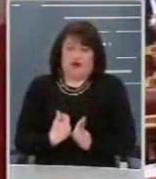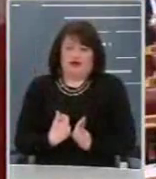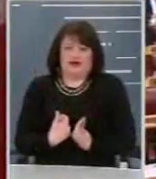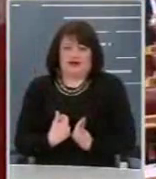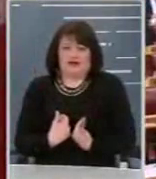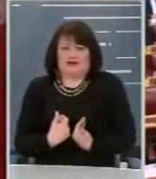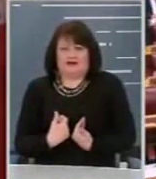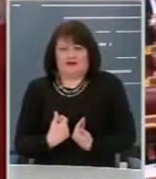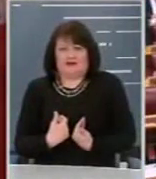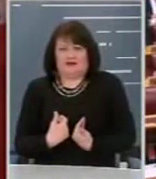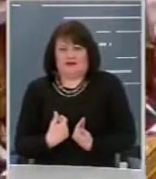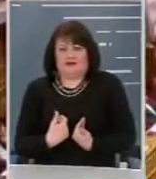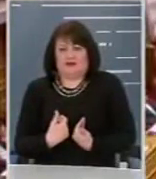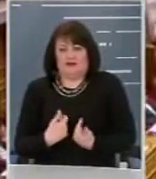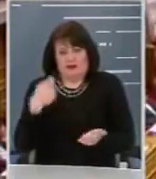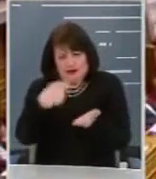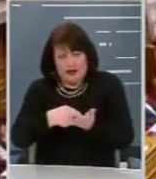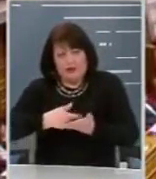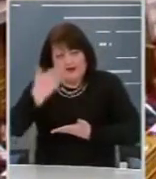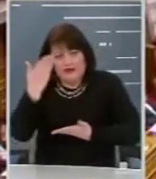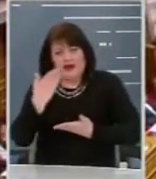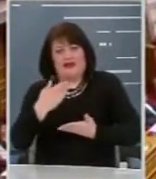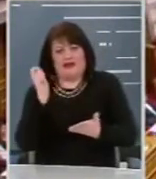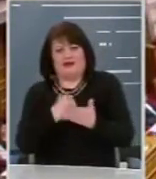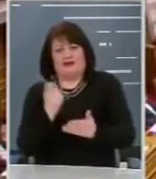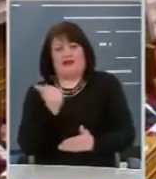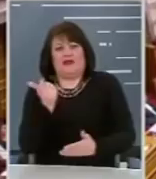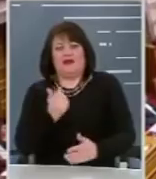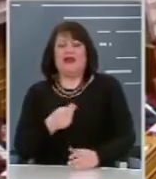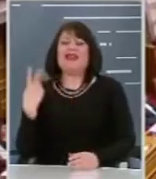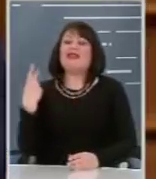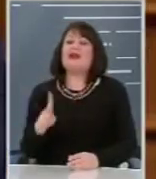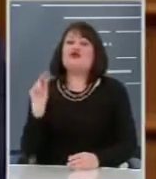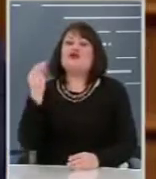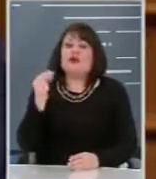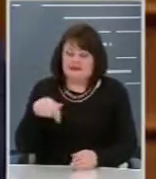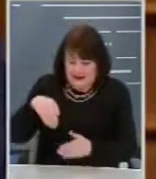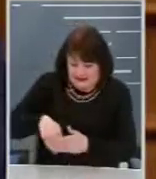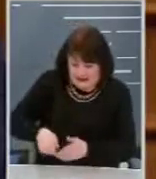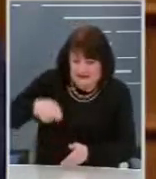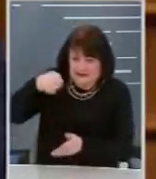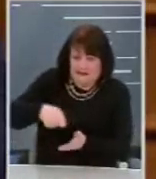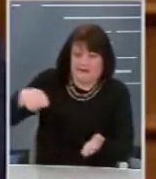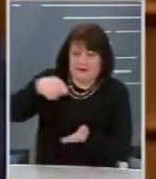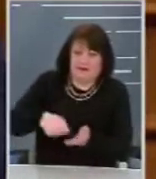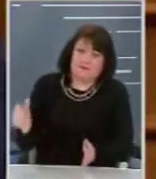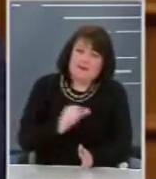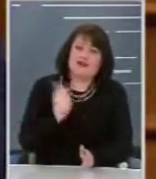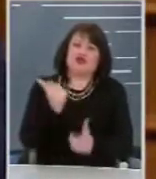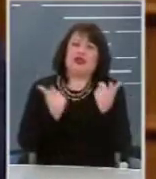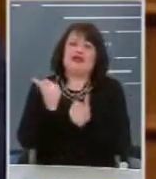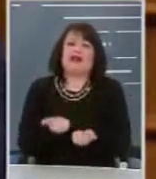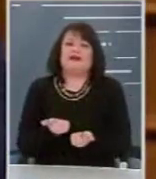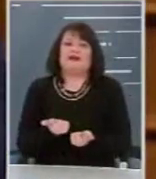πληρώνει το κόμμα τα δάνεια της εφημερίδας. Εσείς, οι βουλευτές σας, θα βάλουν το χέρι στην τσέπη για να ξεπληρώσετε αυτά που